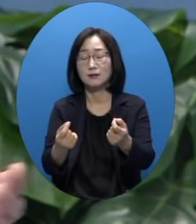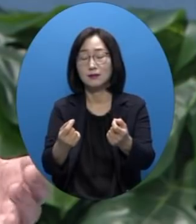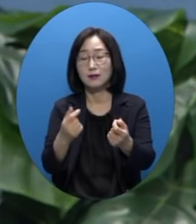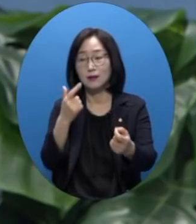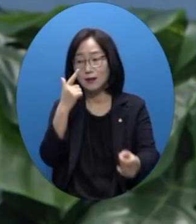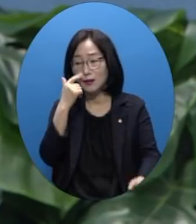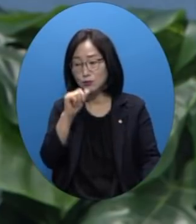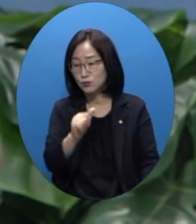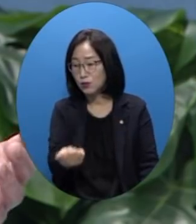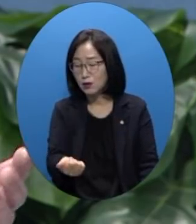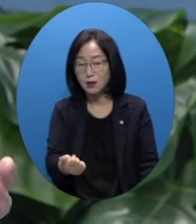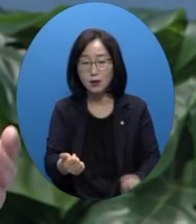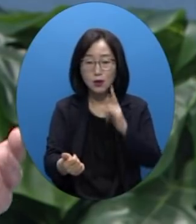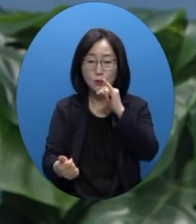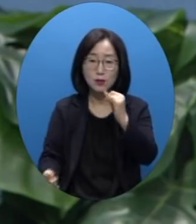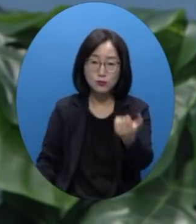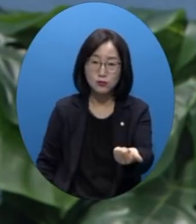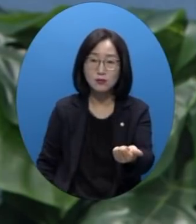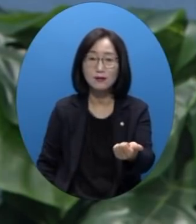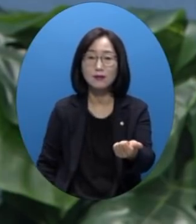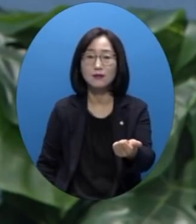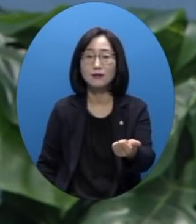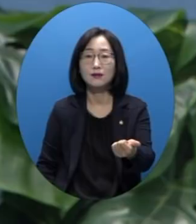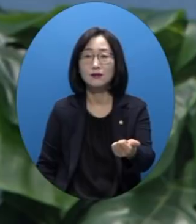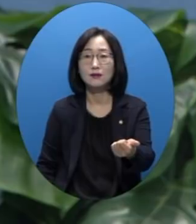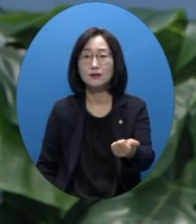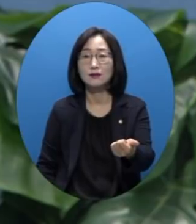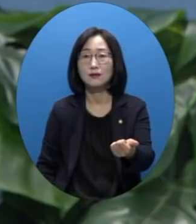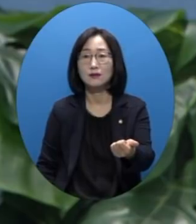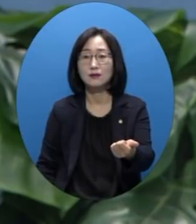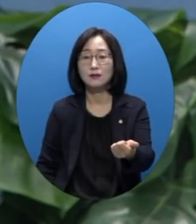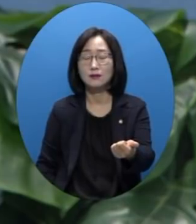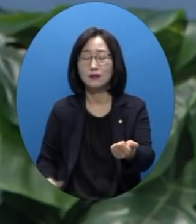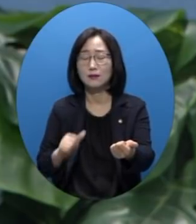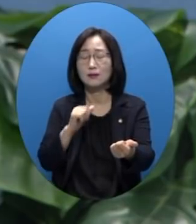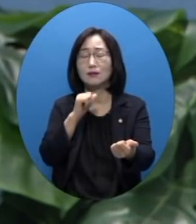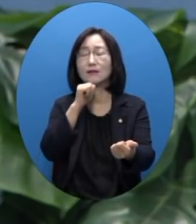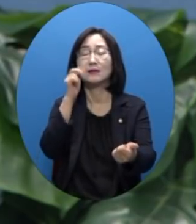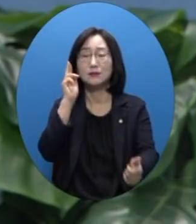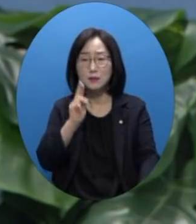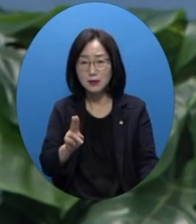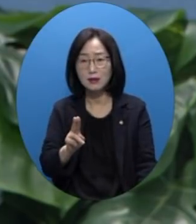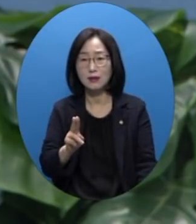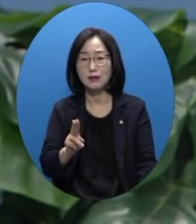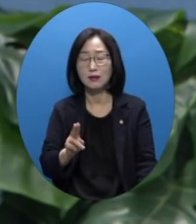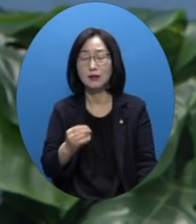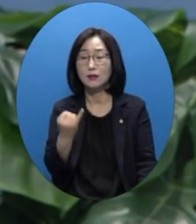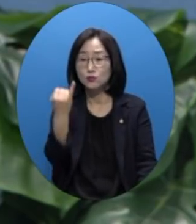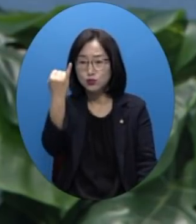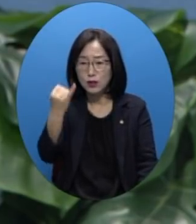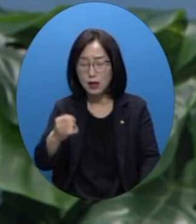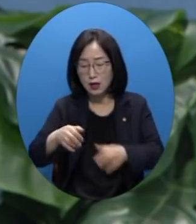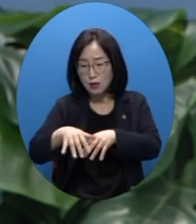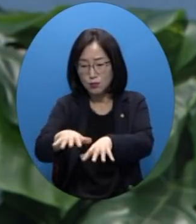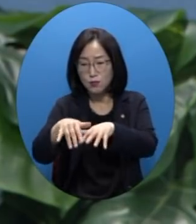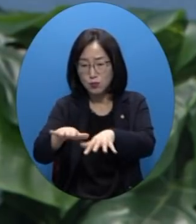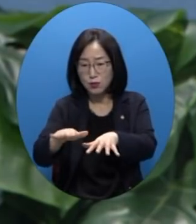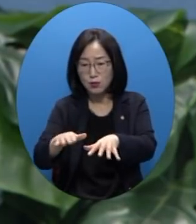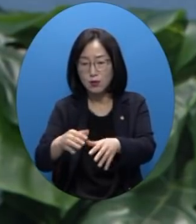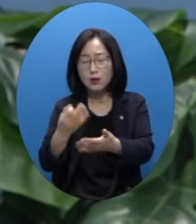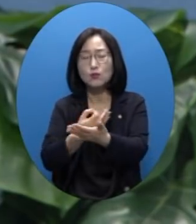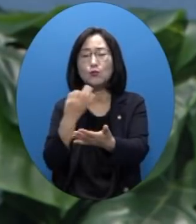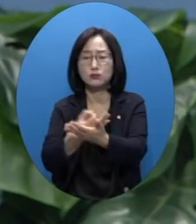아버지도 안 계시고 어머니도 안 계시고 처절한 가난 속에 그 누나가 봉제공장에 나가서 일을